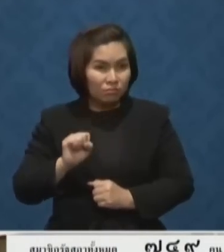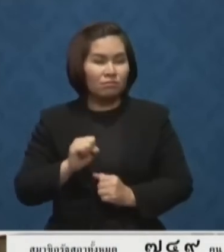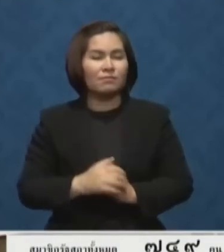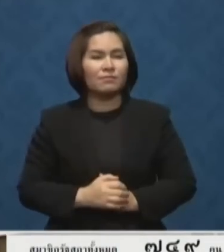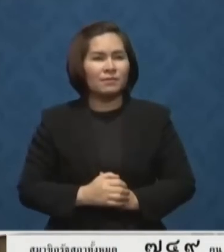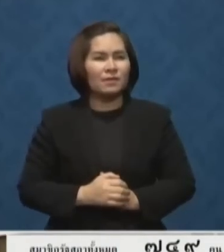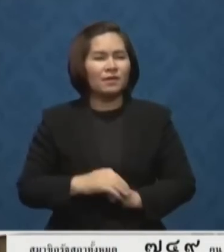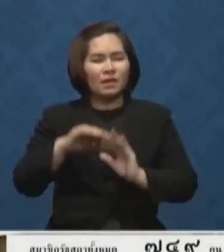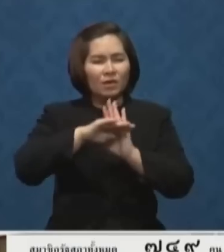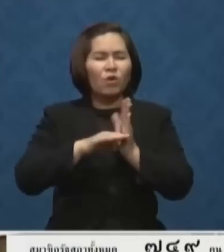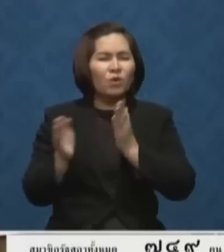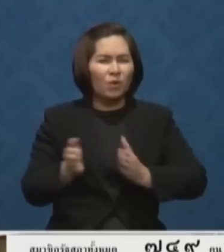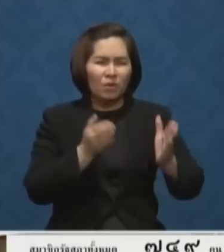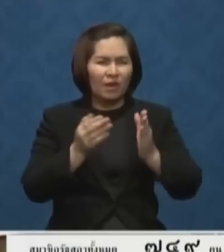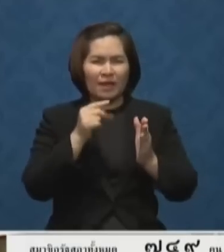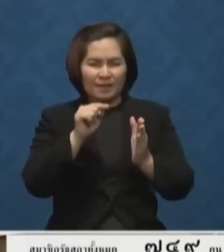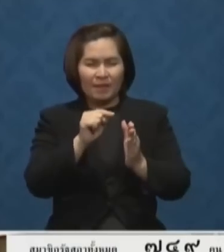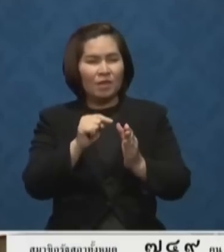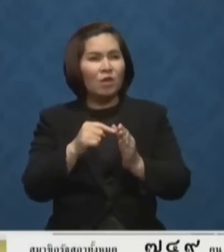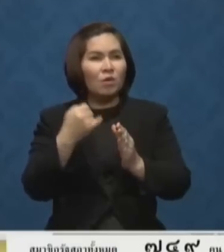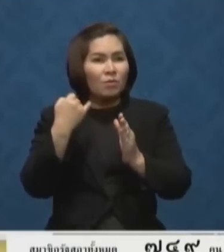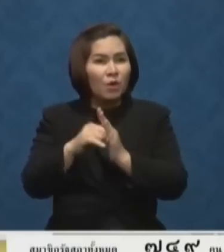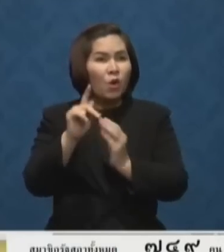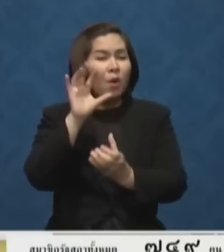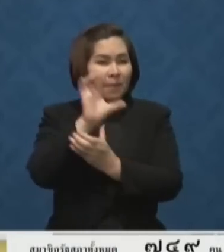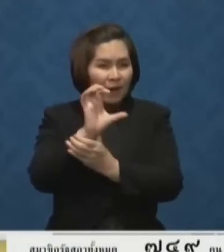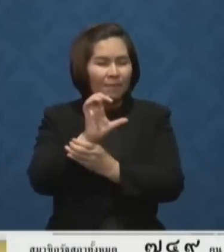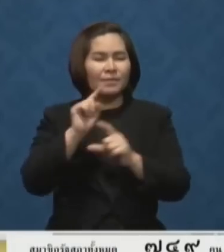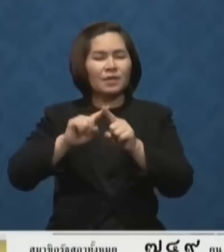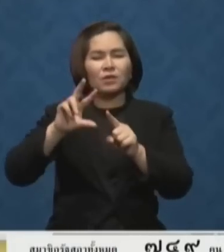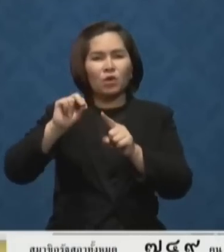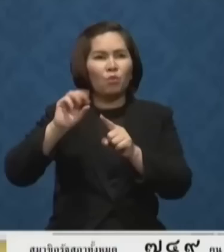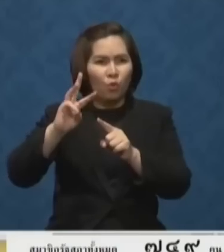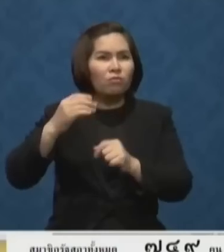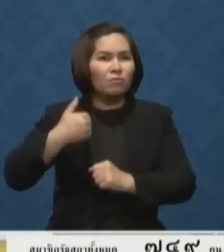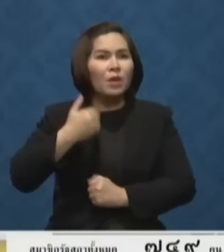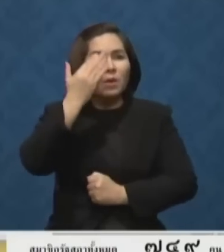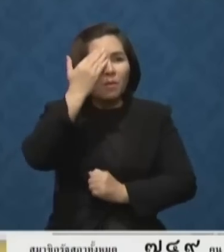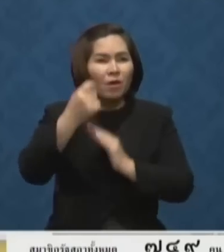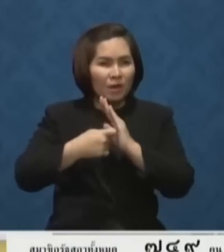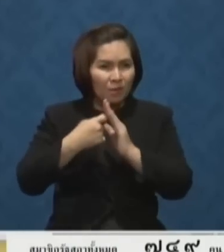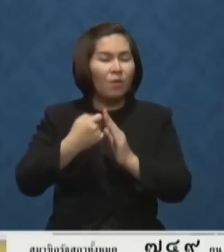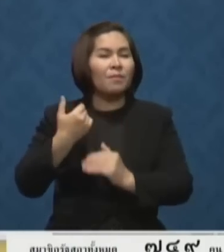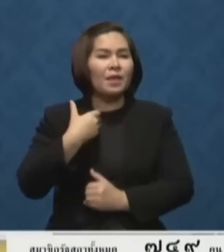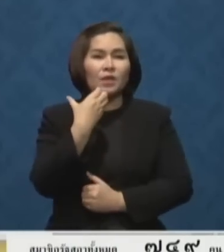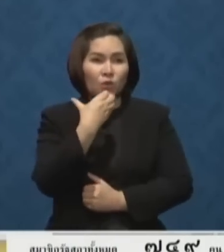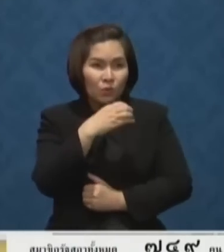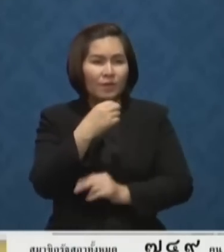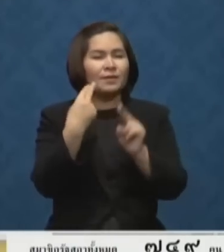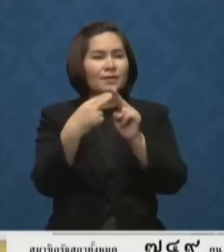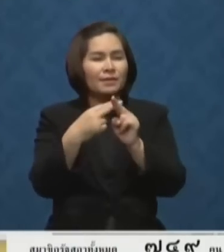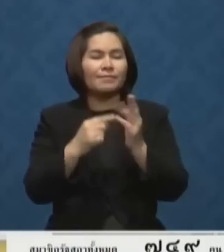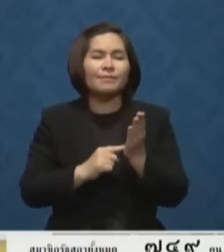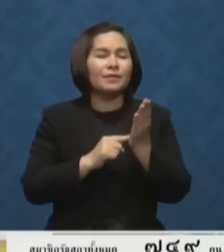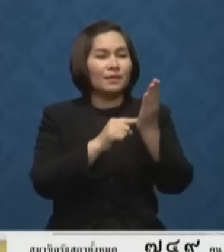กระโรณการทกลงทำอยนี่ว่าขัดข้อวคบกไปชมข้อที่ 36ขนาดนี้นมีเพอนสมาชิทานสุทินคลแสงได้เสนอ